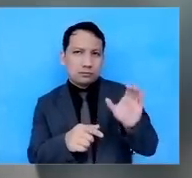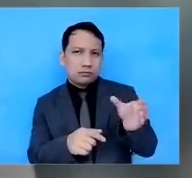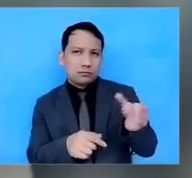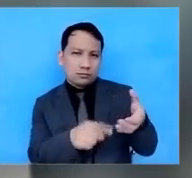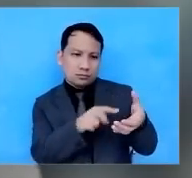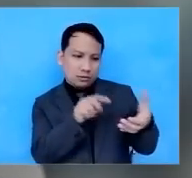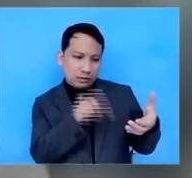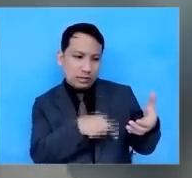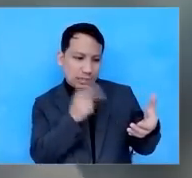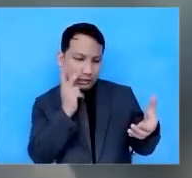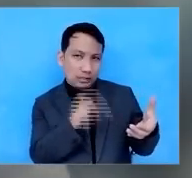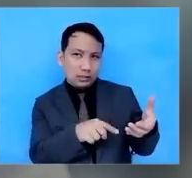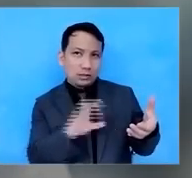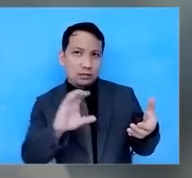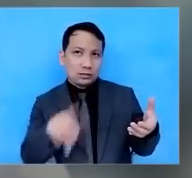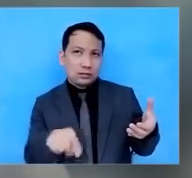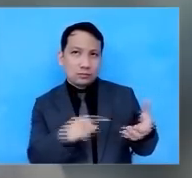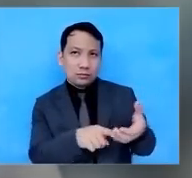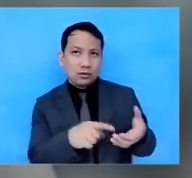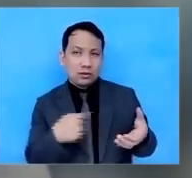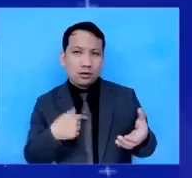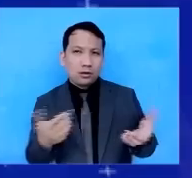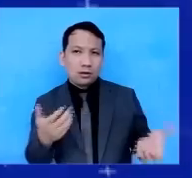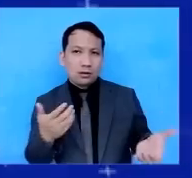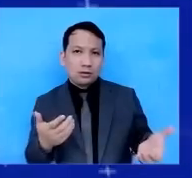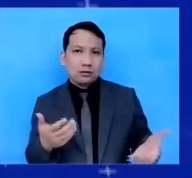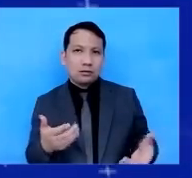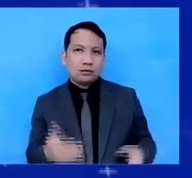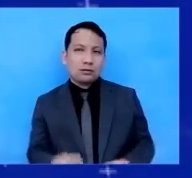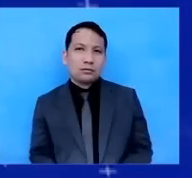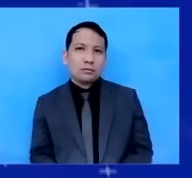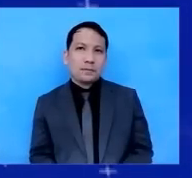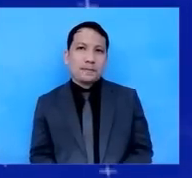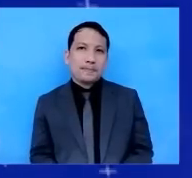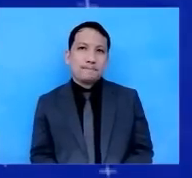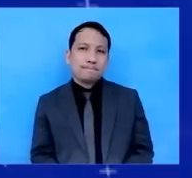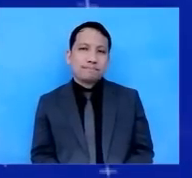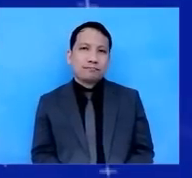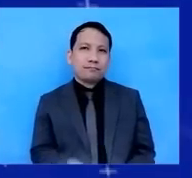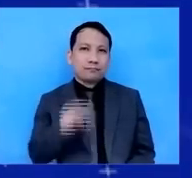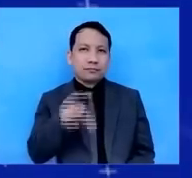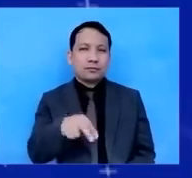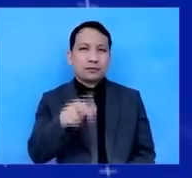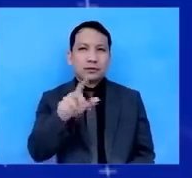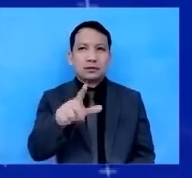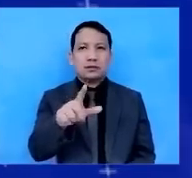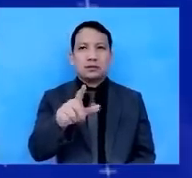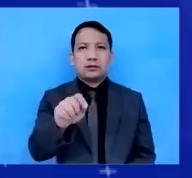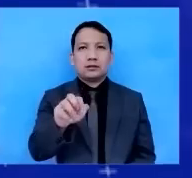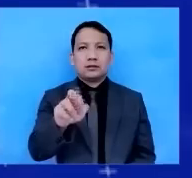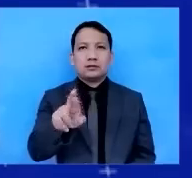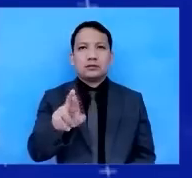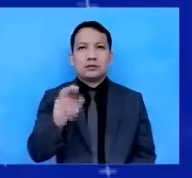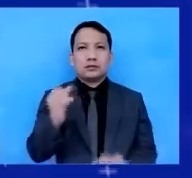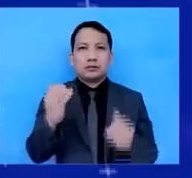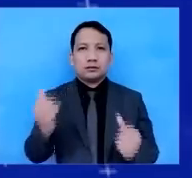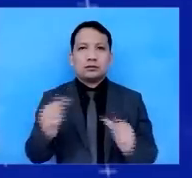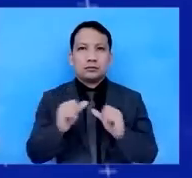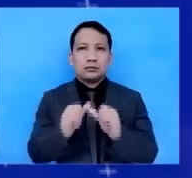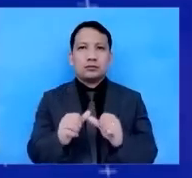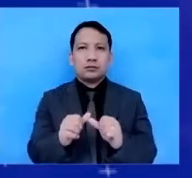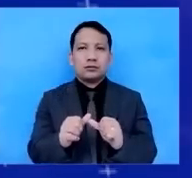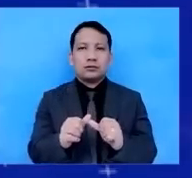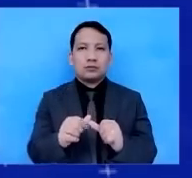sa cellphone ko na kung saan ako nakatira. Tukoy na ng Land Transportation Office ang driver at may-ari ng naturang